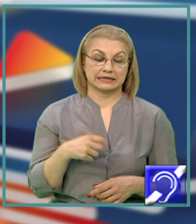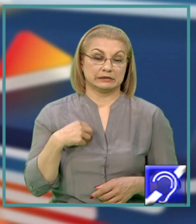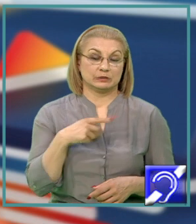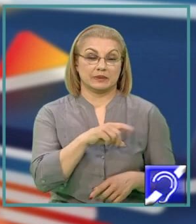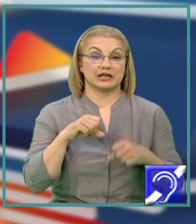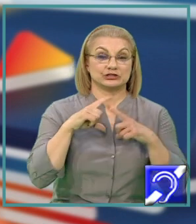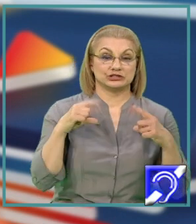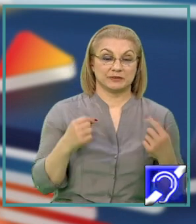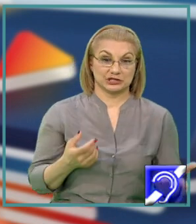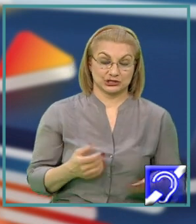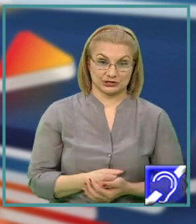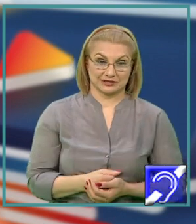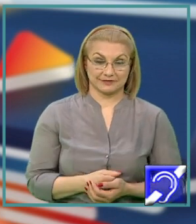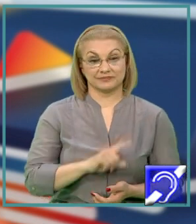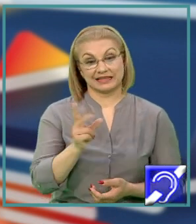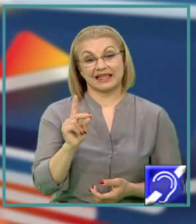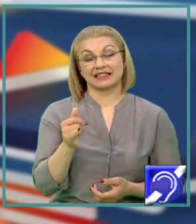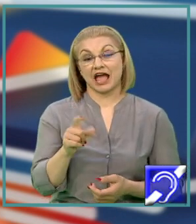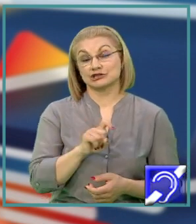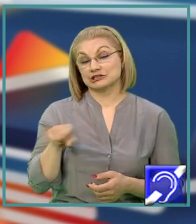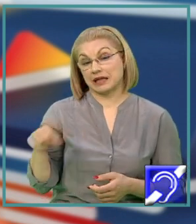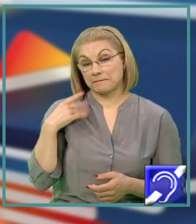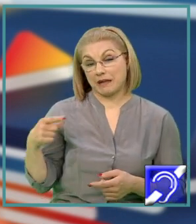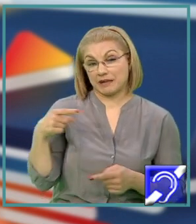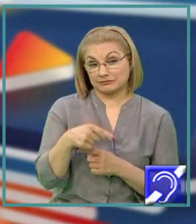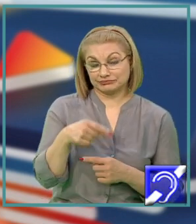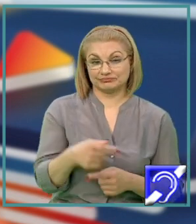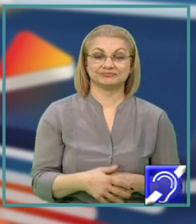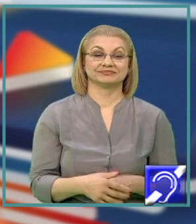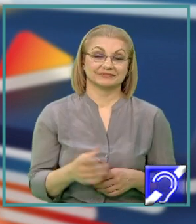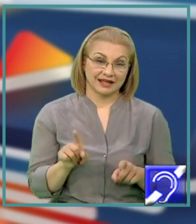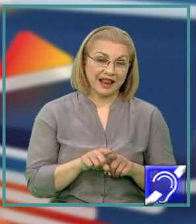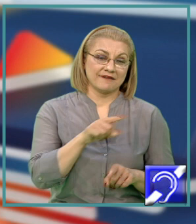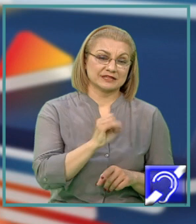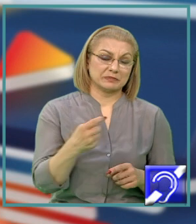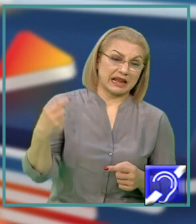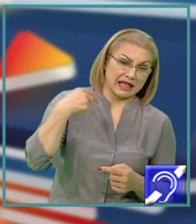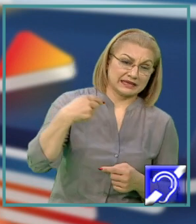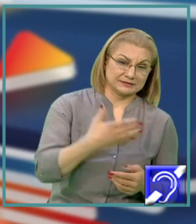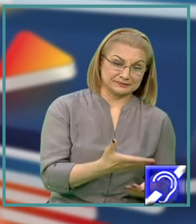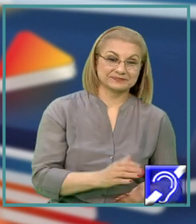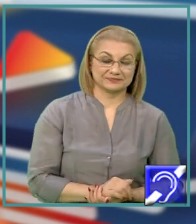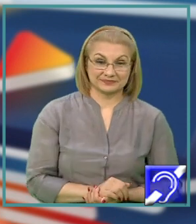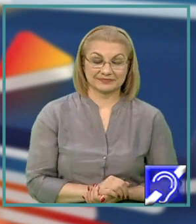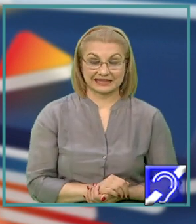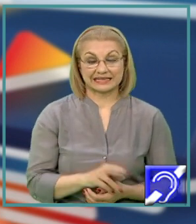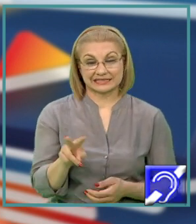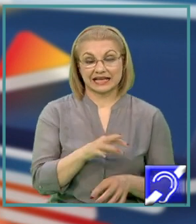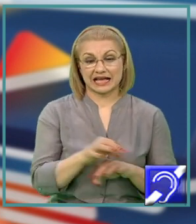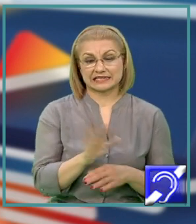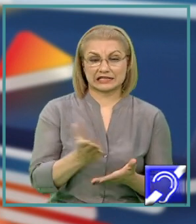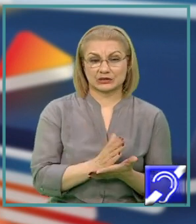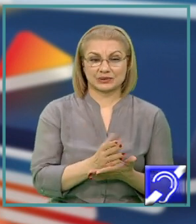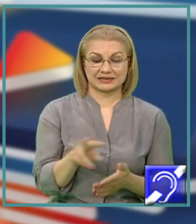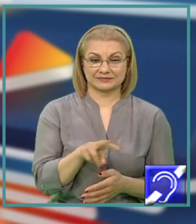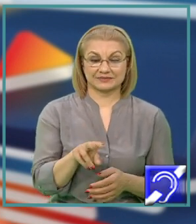și Dacia este indecisă. Dacia și Spirache au deci o căsătorie ușor dezechilibrată, întrucât